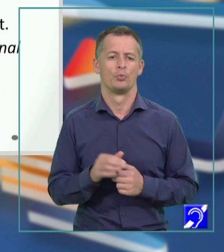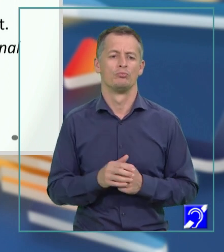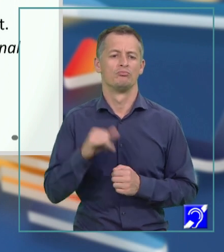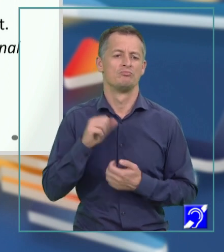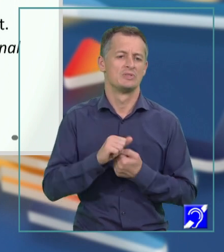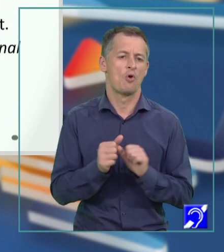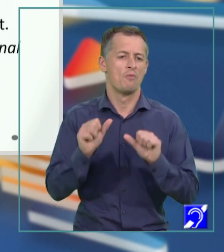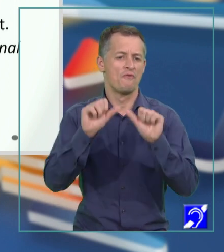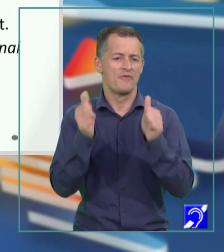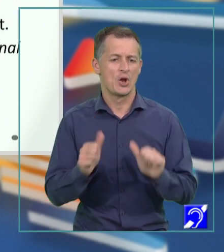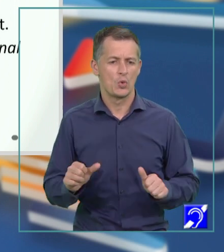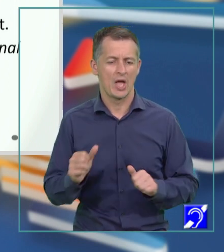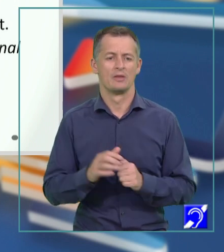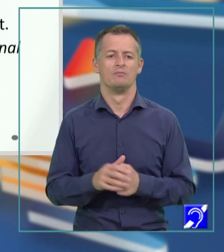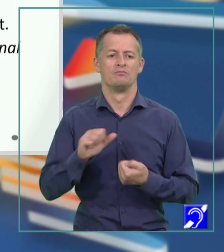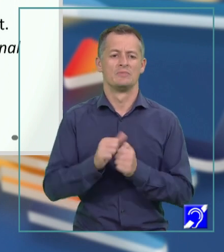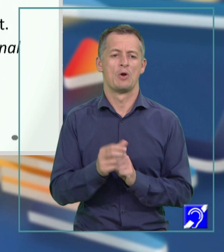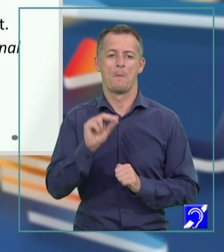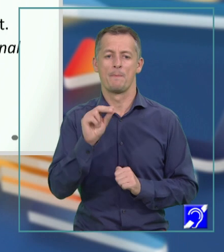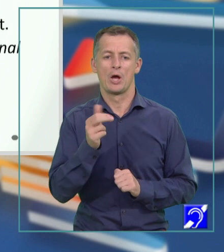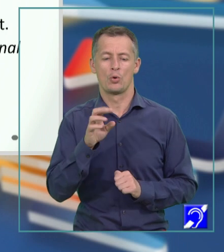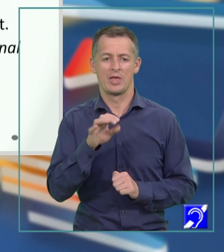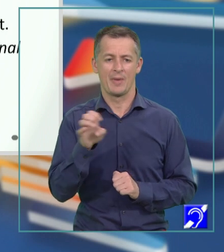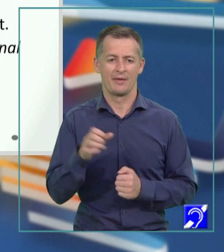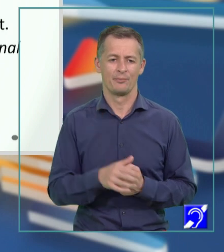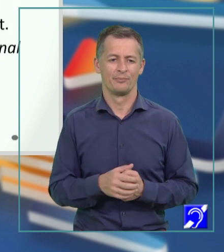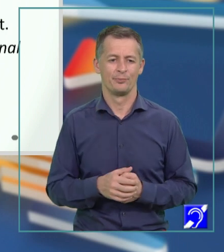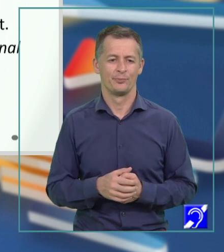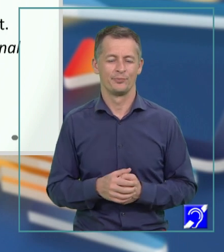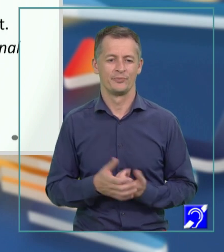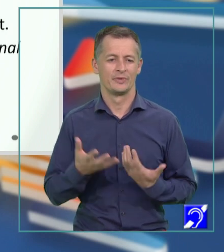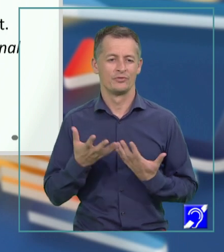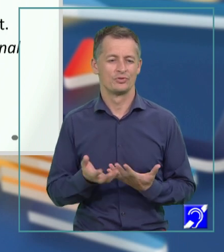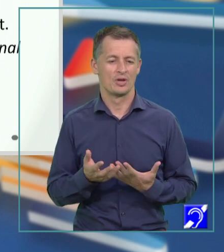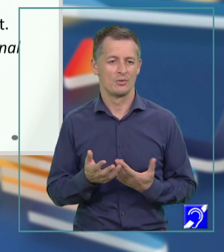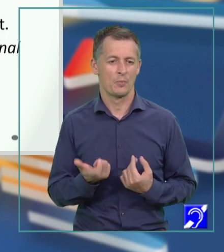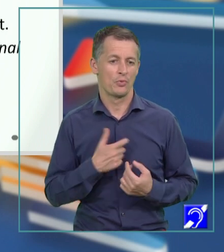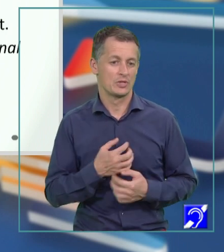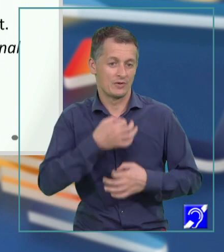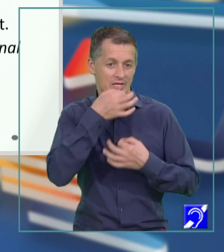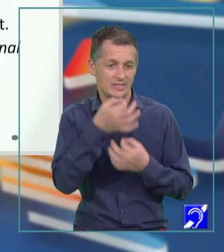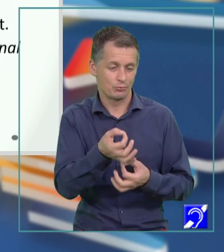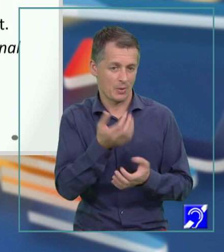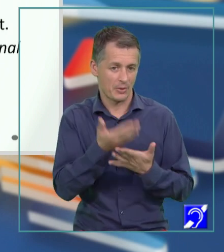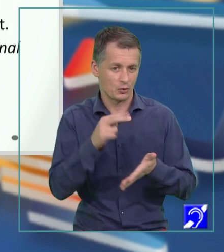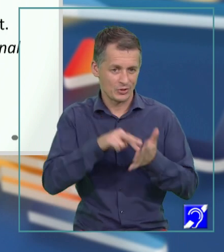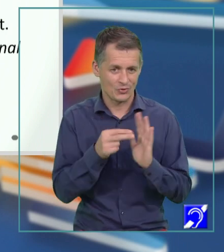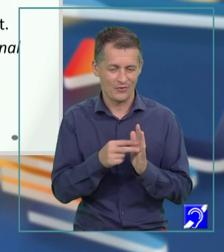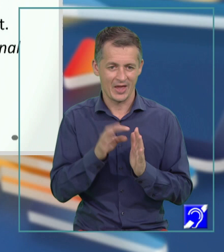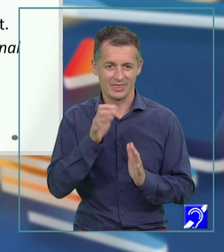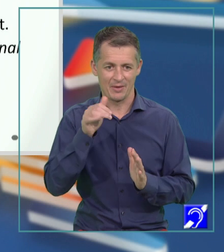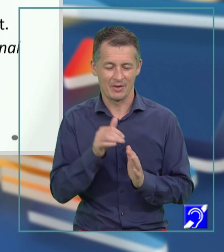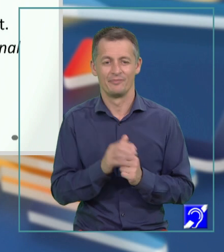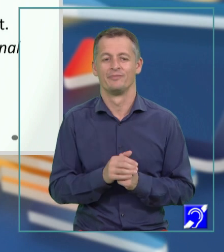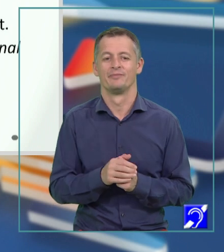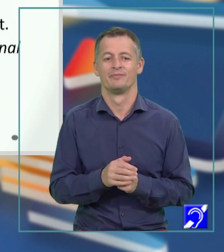figurat, de asemenea paronimele. Ce sugestii pot să vă dau pentru rezolvarea temei? Reținem ideea